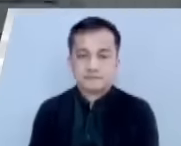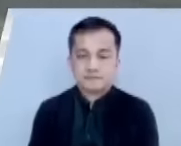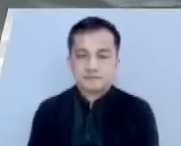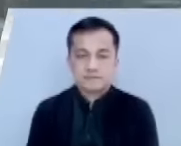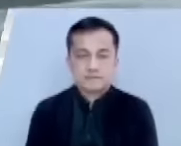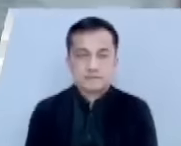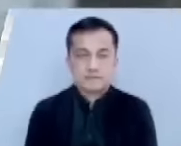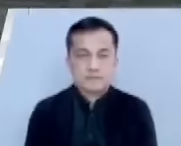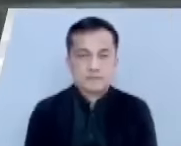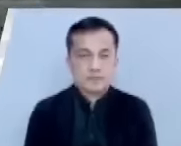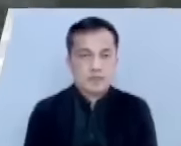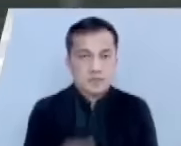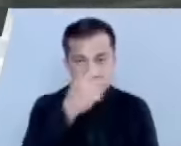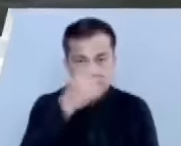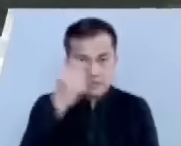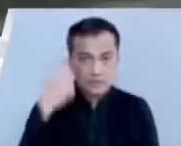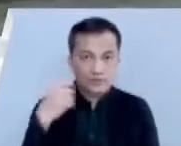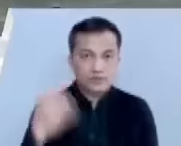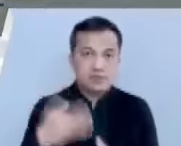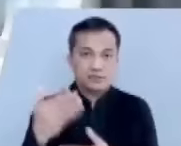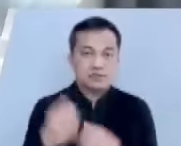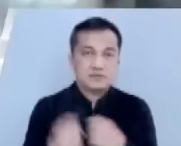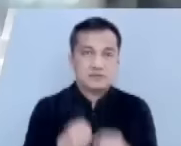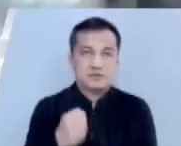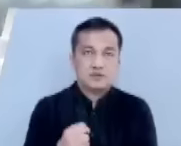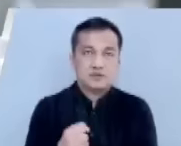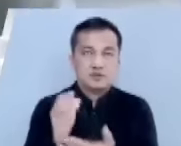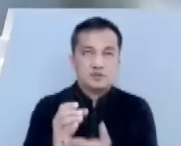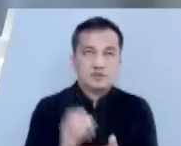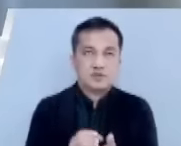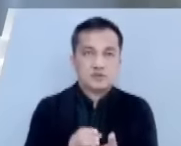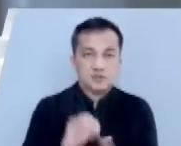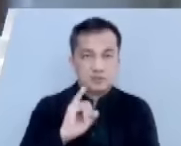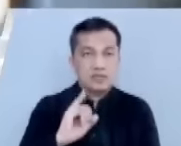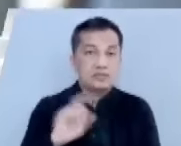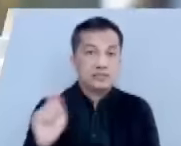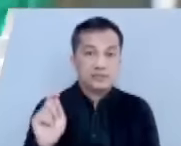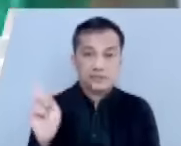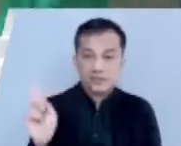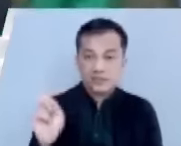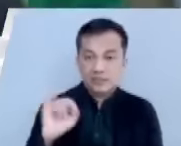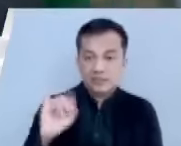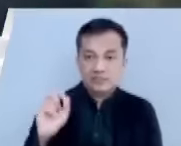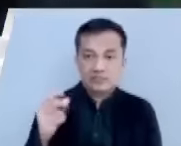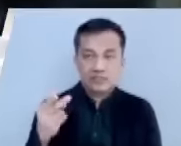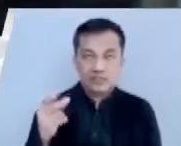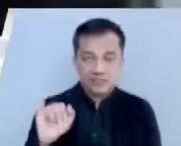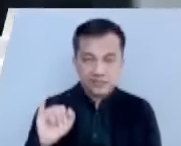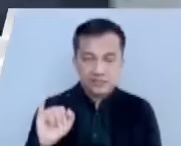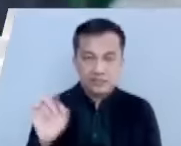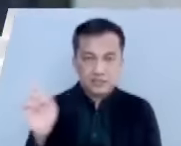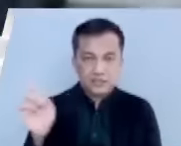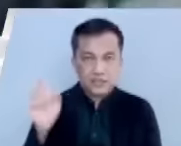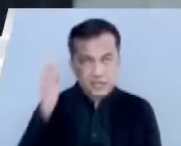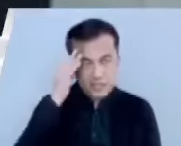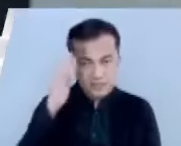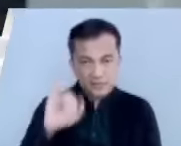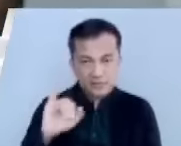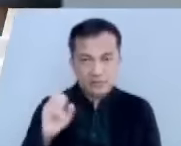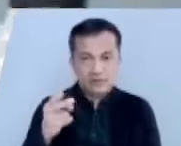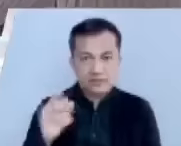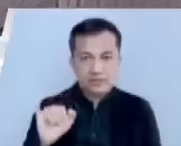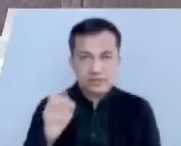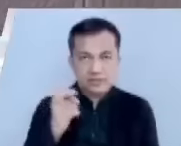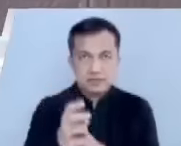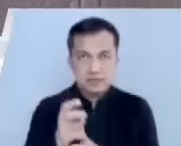Gagraduate na sa susunod na taon sa kursong Information Technology si Ishii. Dahil alam ni Ishii ang hirap ng paghahanap ng